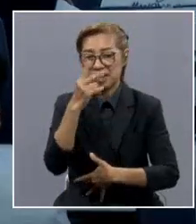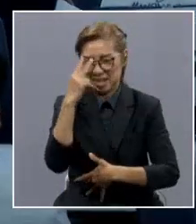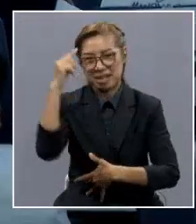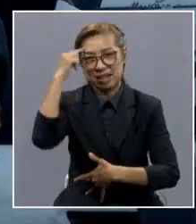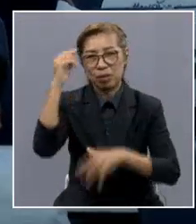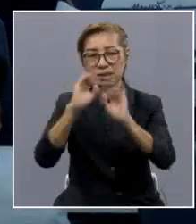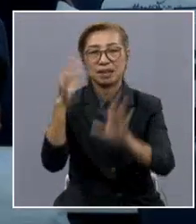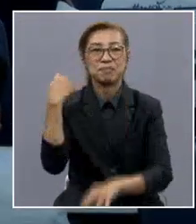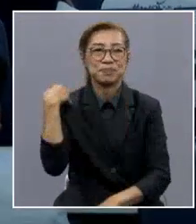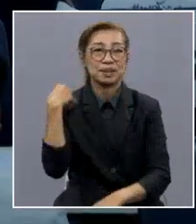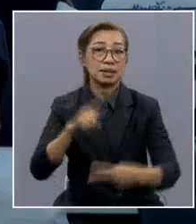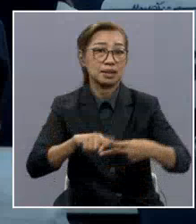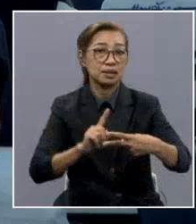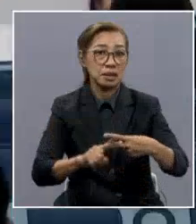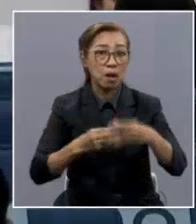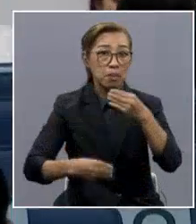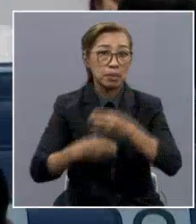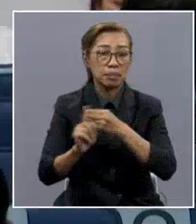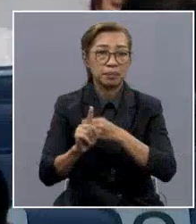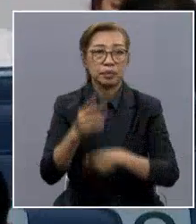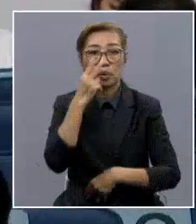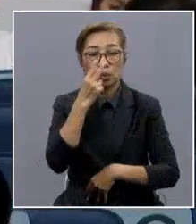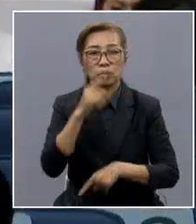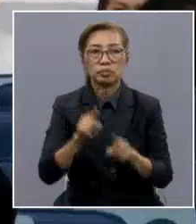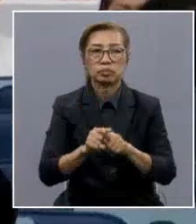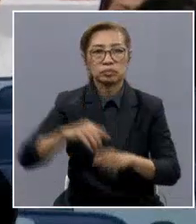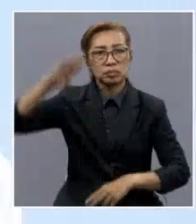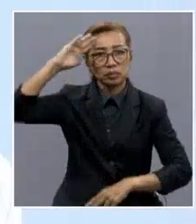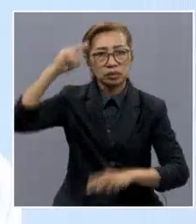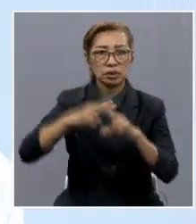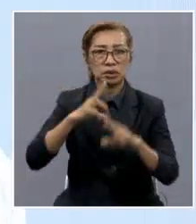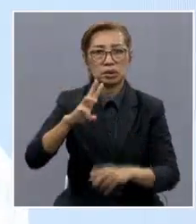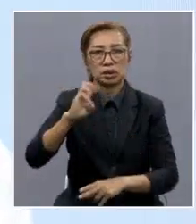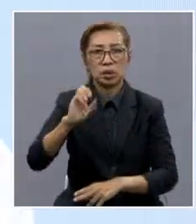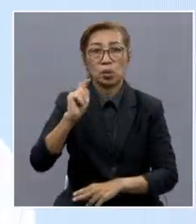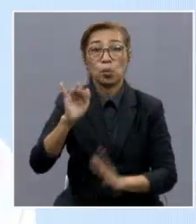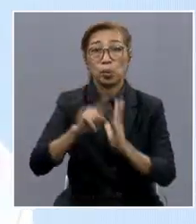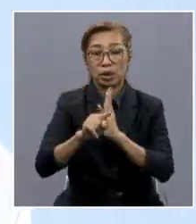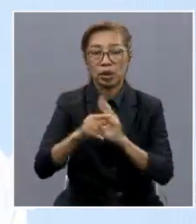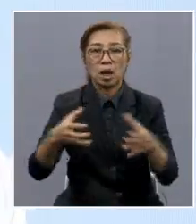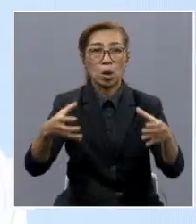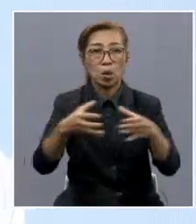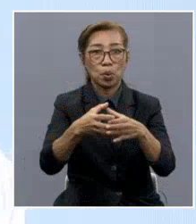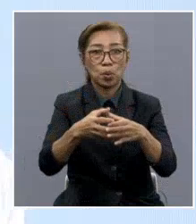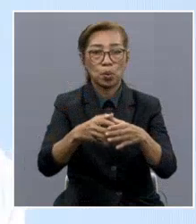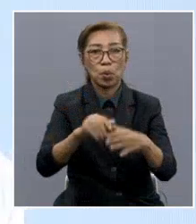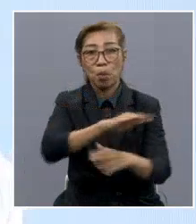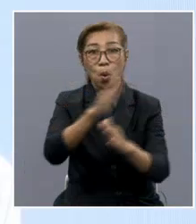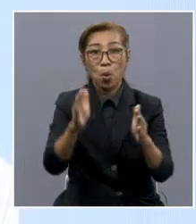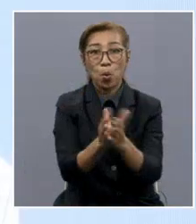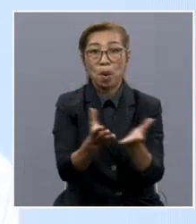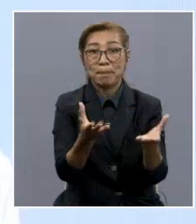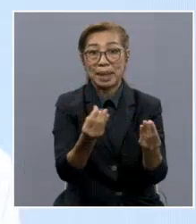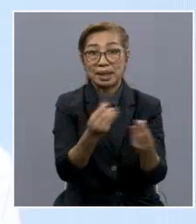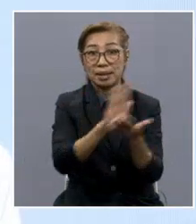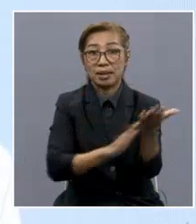ความเคลื่อนไหวครับอันเนี้ยก็น่าจับตาพลเอกวิทย์เทพหัสดินณอยุธยาครับหัวหน้าพักรวมแผ่นดินตอนนี้ยื่นลา